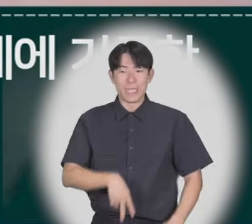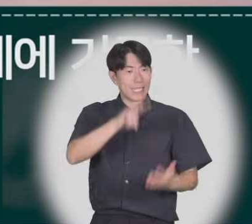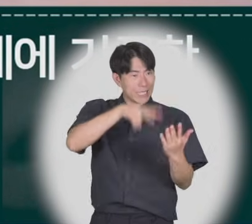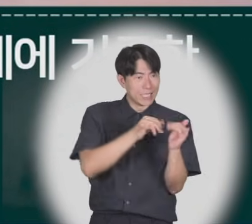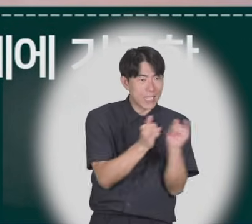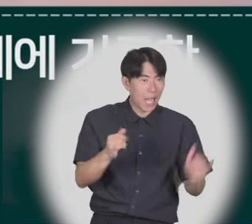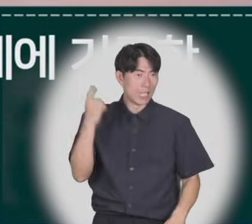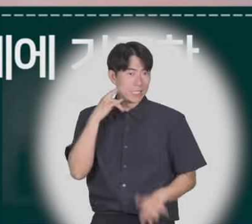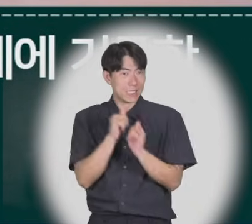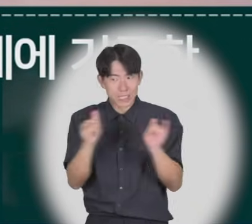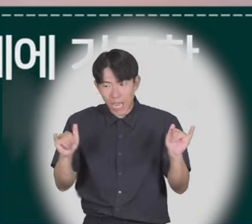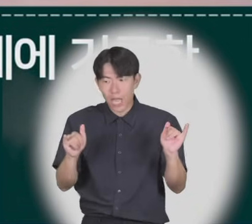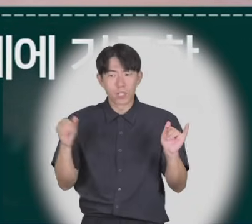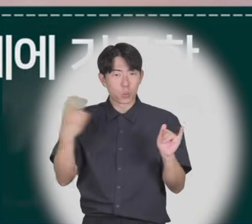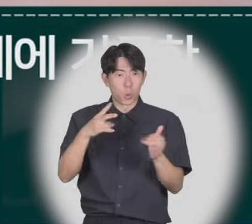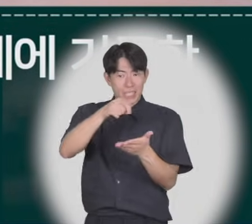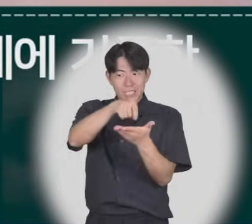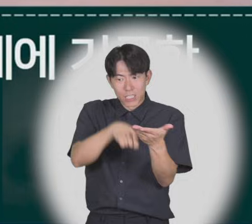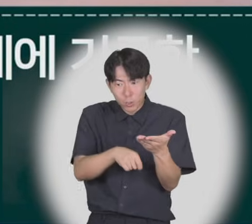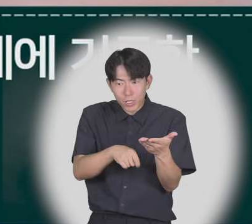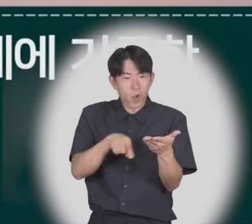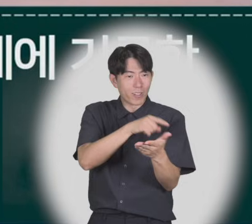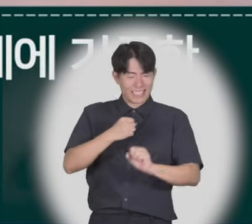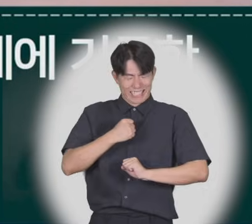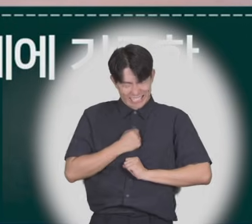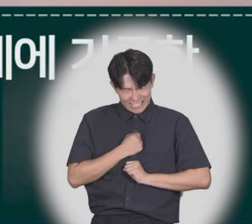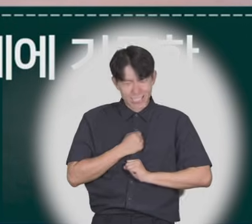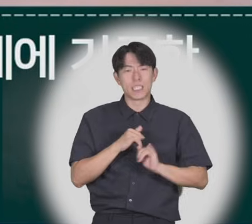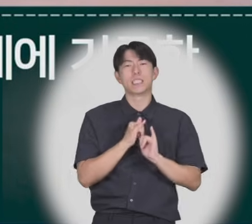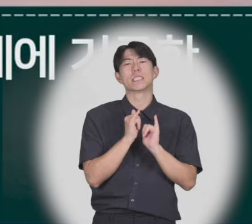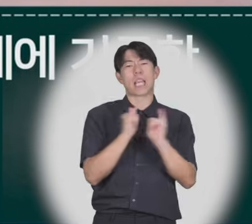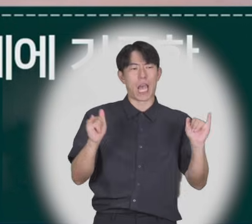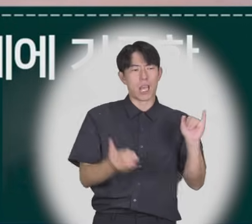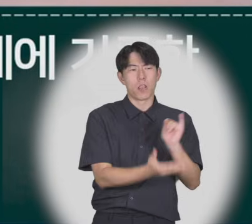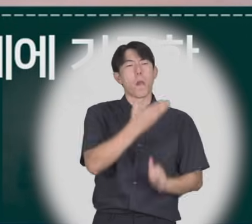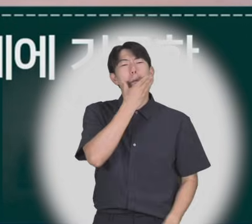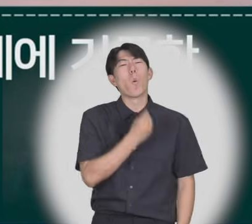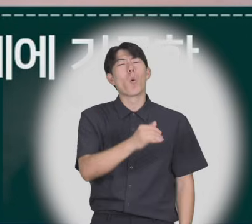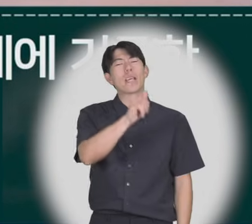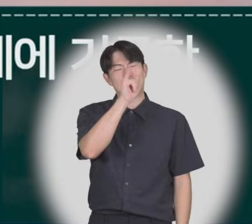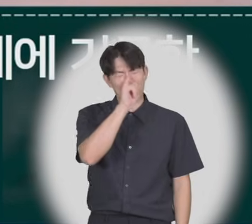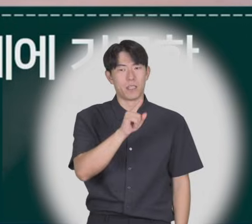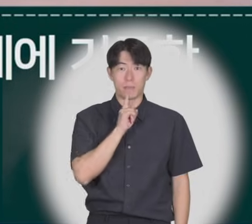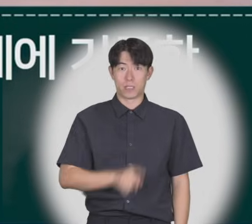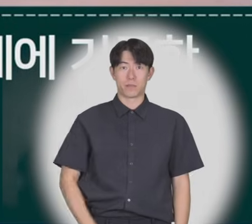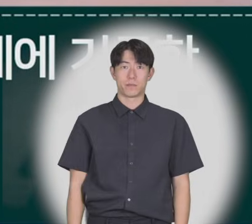것을 뭐하는? 지키는 자가 복이 있나니 때가 가까움이라 그랬습니다.